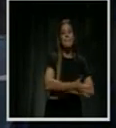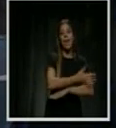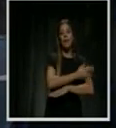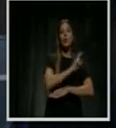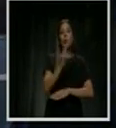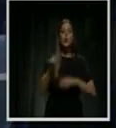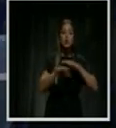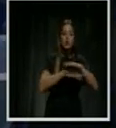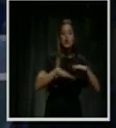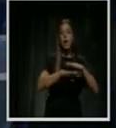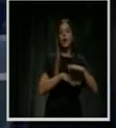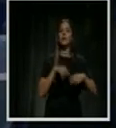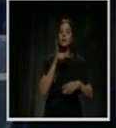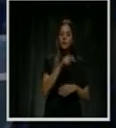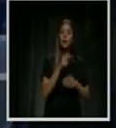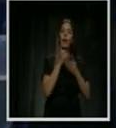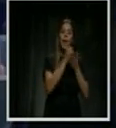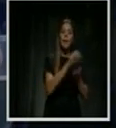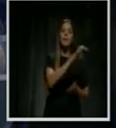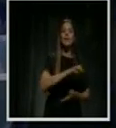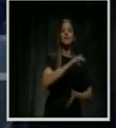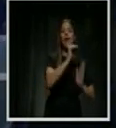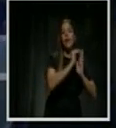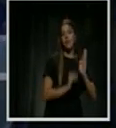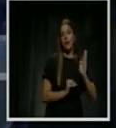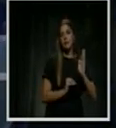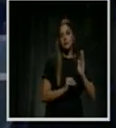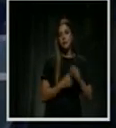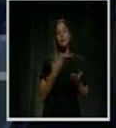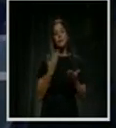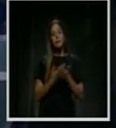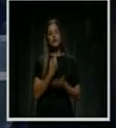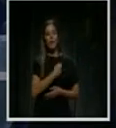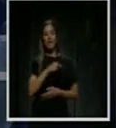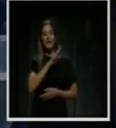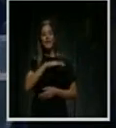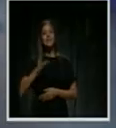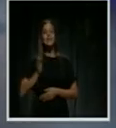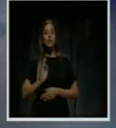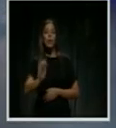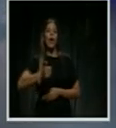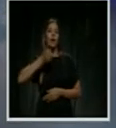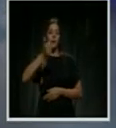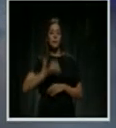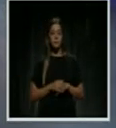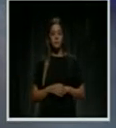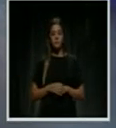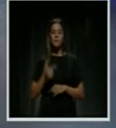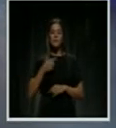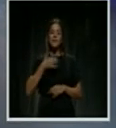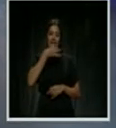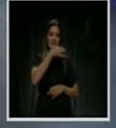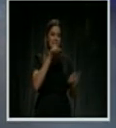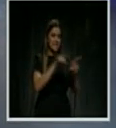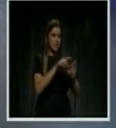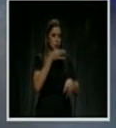obbligi soċjali u governanza biex jgħinu lill-pajjiż u l-poplu Malti jimxi il-qudiem. Grazzi, Prim Ministru, l-istess domanda naturalment dwar